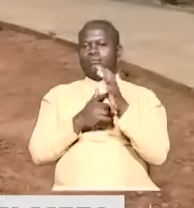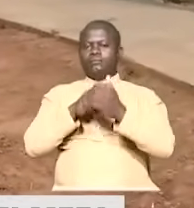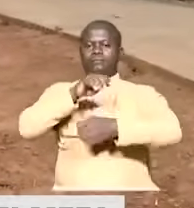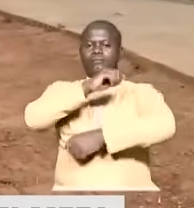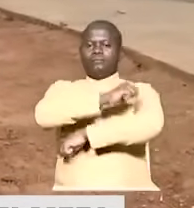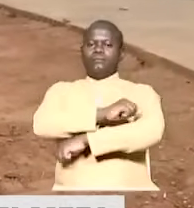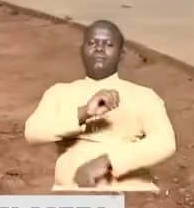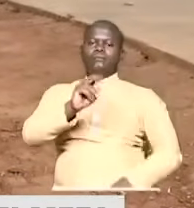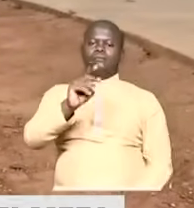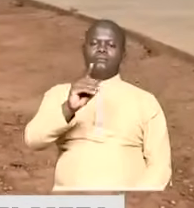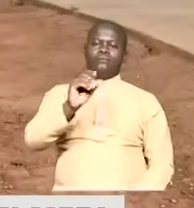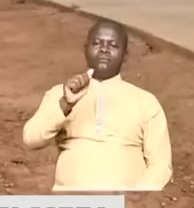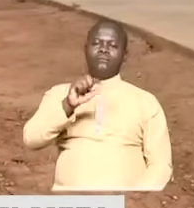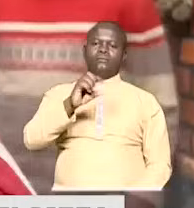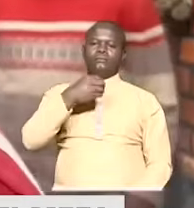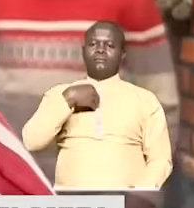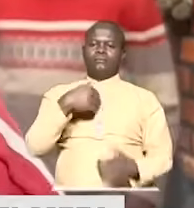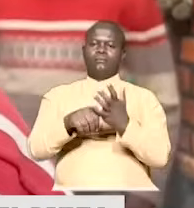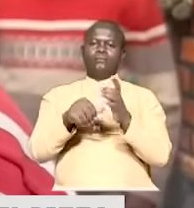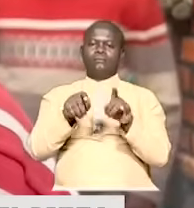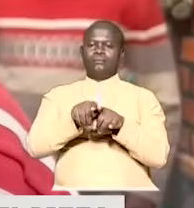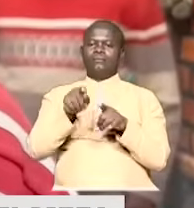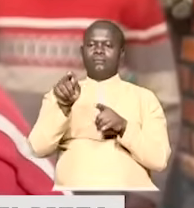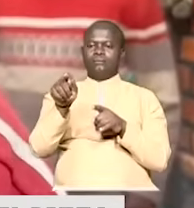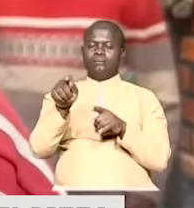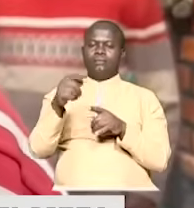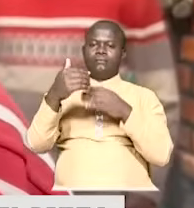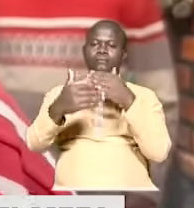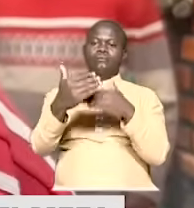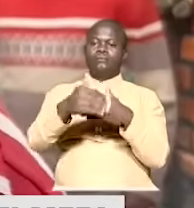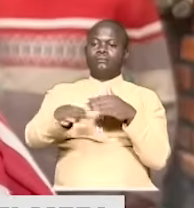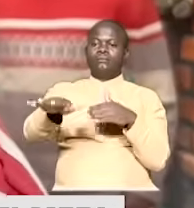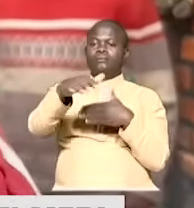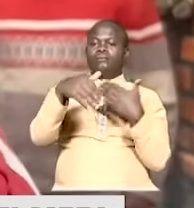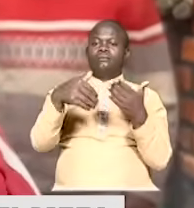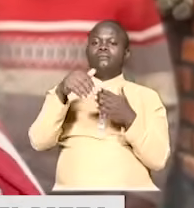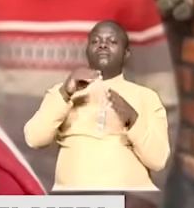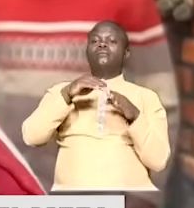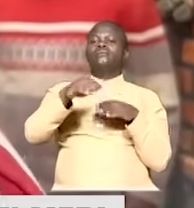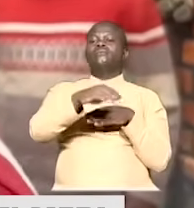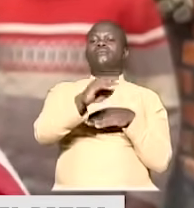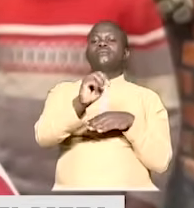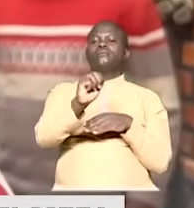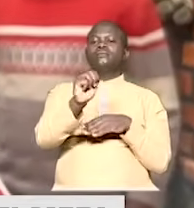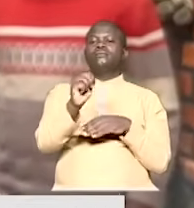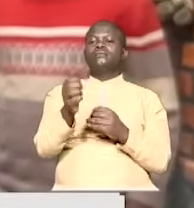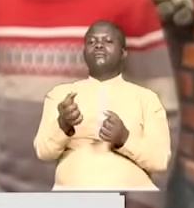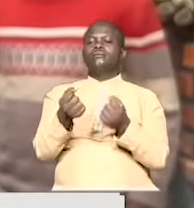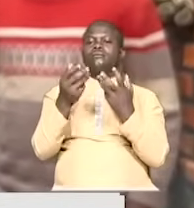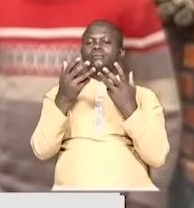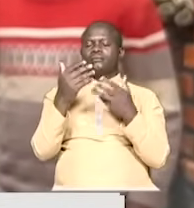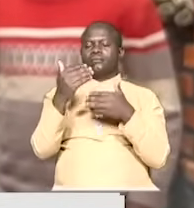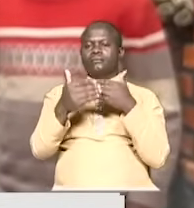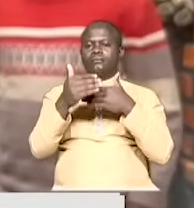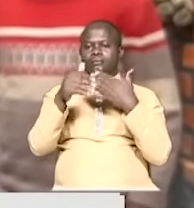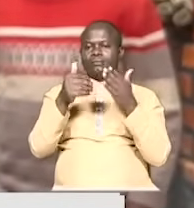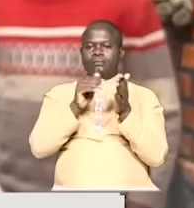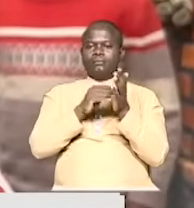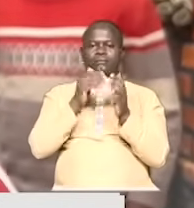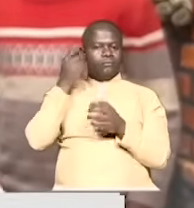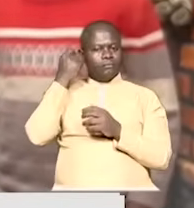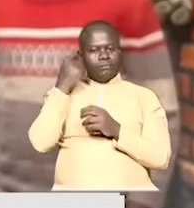rwa Ndago narwo rwugarijwe n'iki kibazo. Ingezi irarwegeye, urabona iri hano hepfo muri metero nka singahe irarwegeye. Ubwo ni ukuvuga